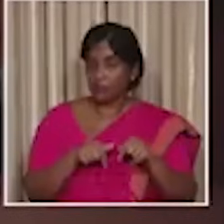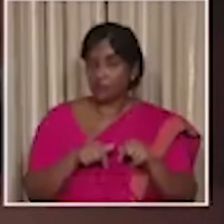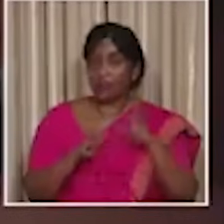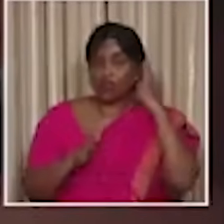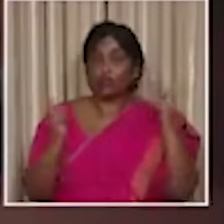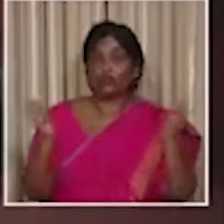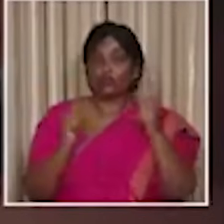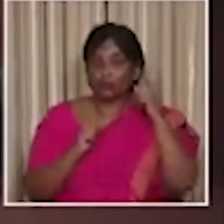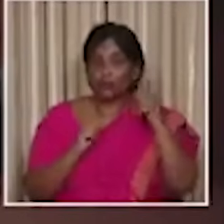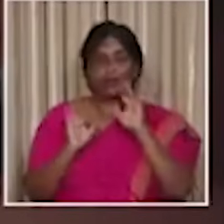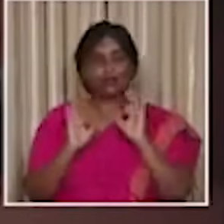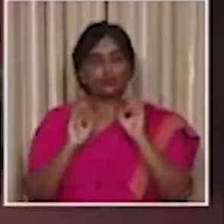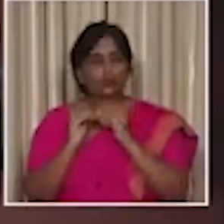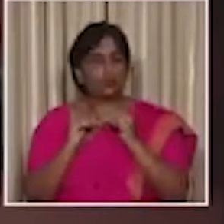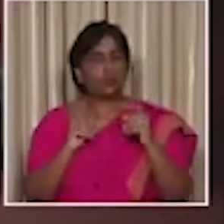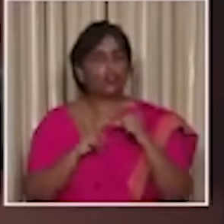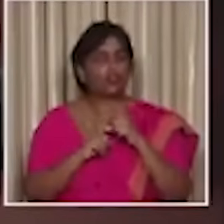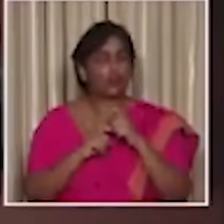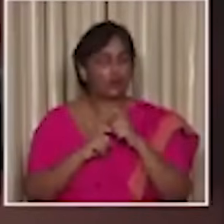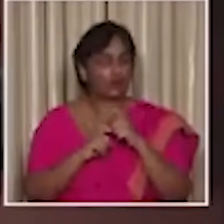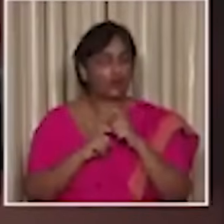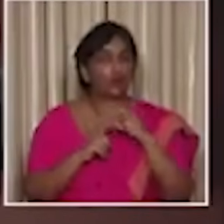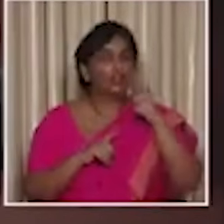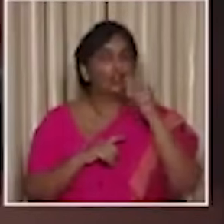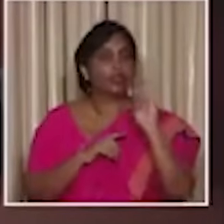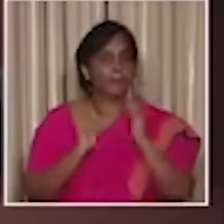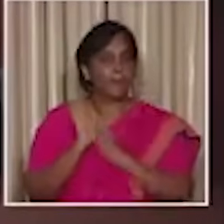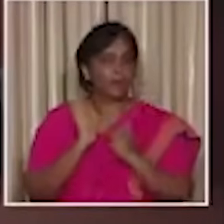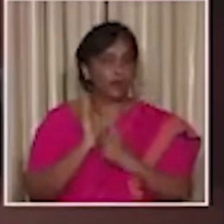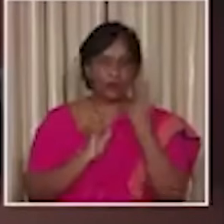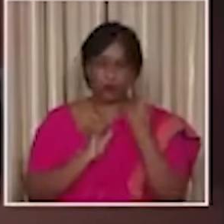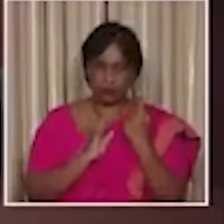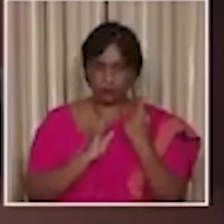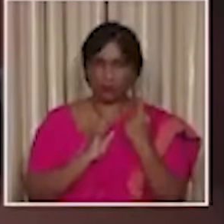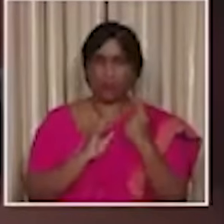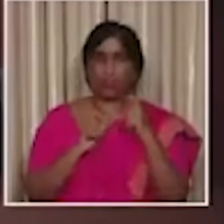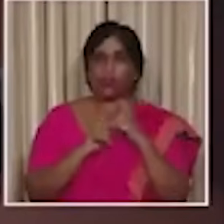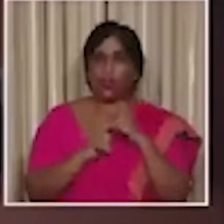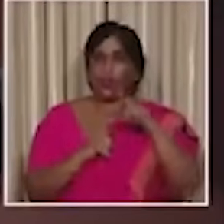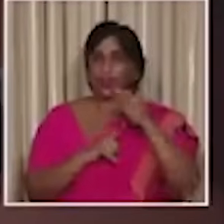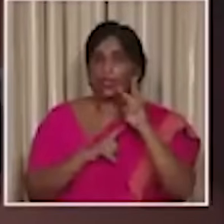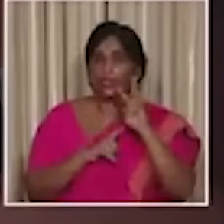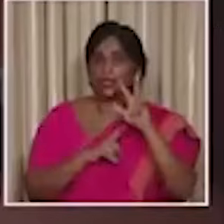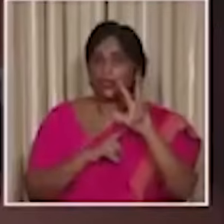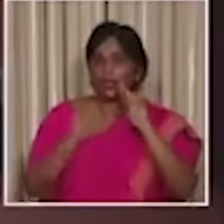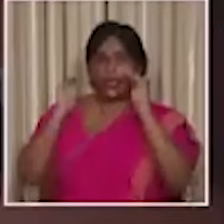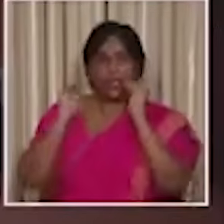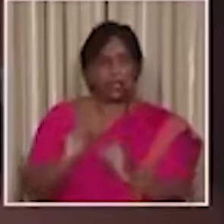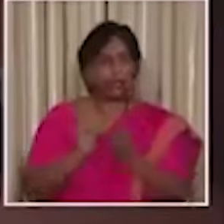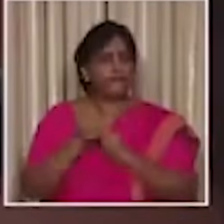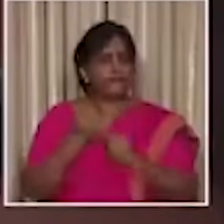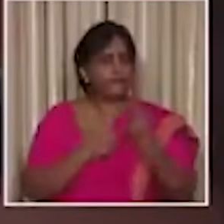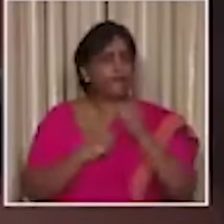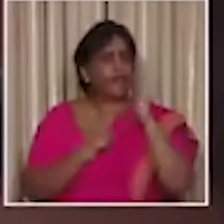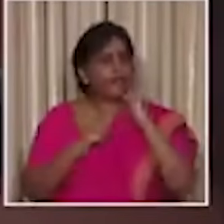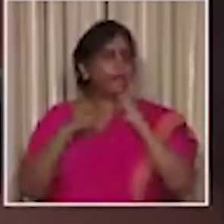velan dapat saman ni mila agi dollar mili dollar tunsi hatle metri ton neka. Eka dollar eka sih tisatna anda value karan ni ahi. Eka temu makin dewi